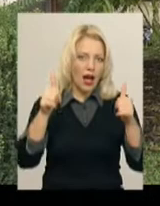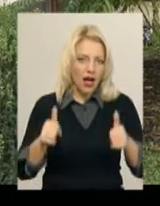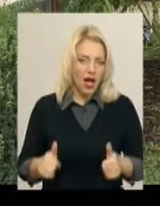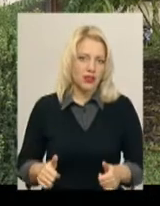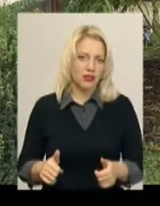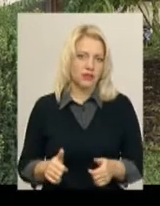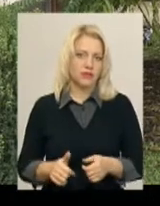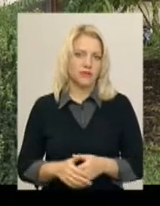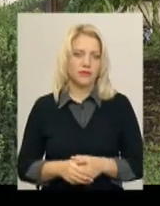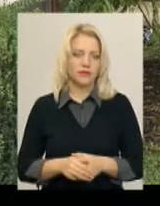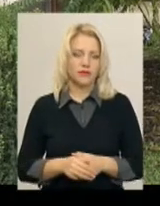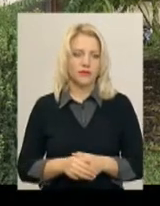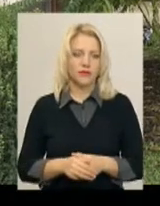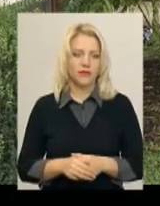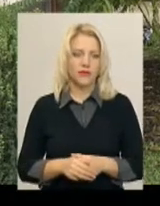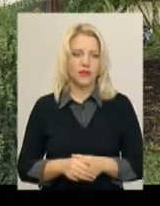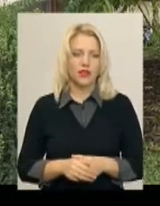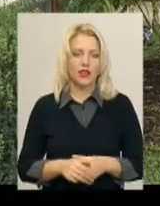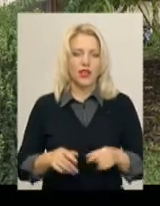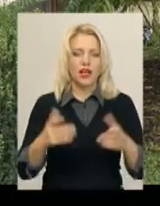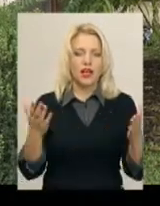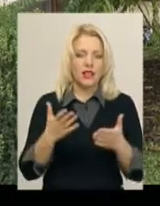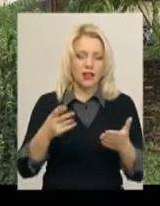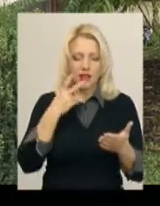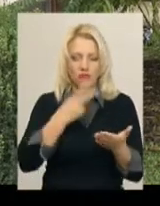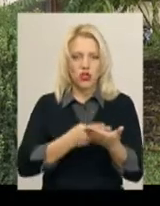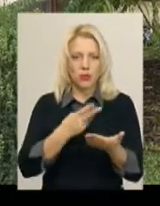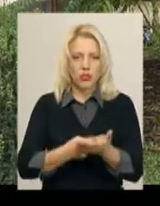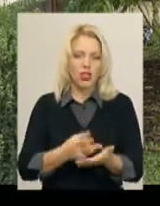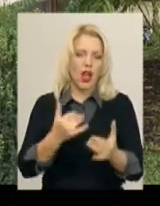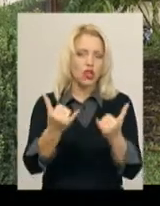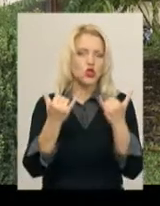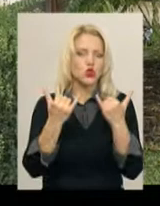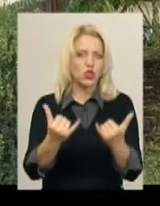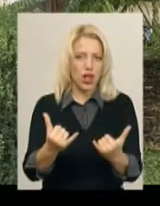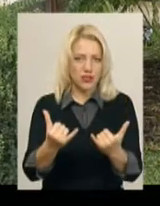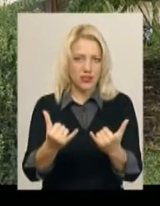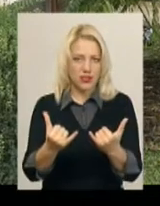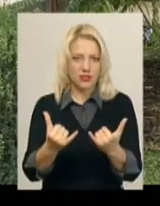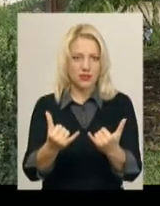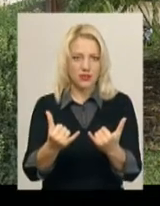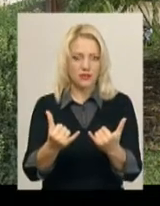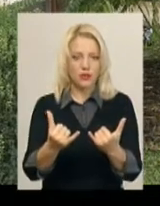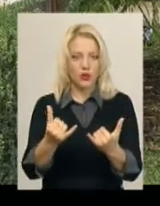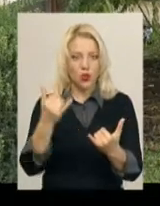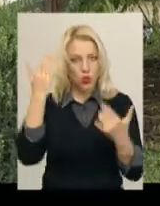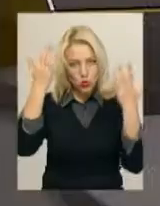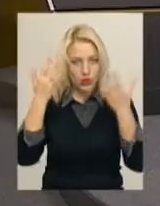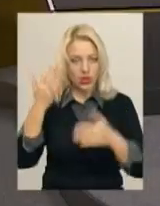який відображає, скажімо, сучасні думки.